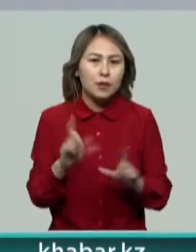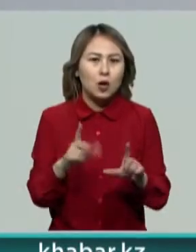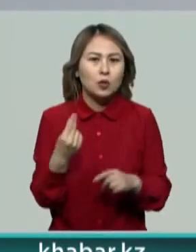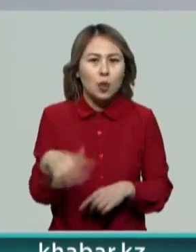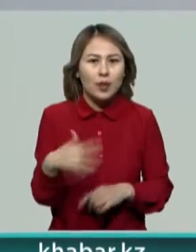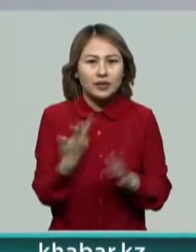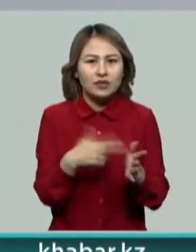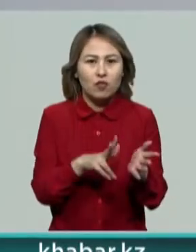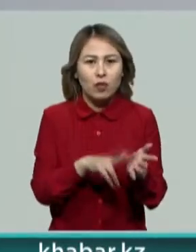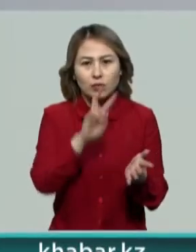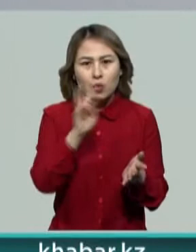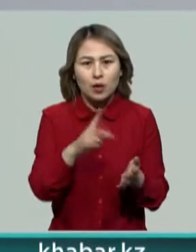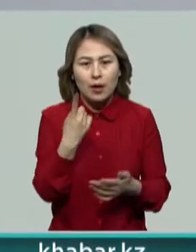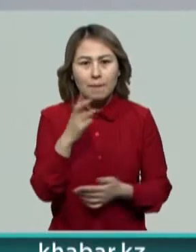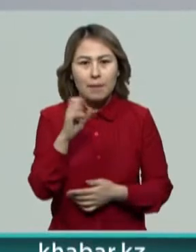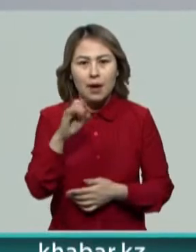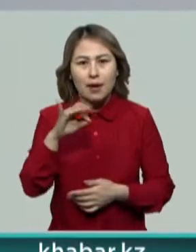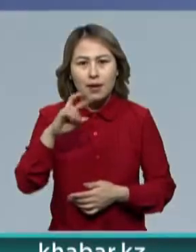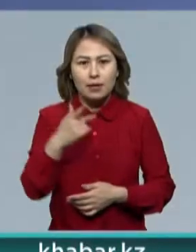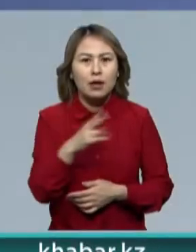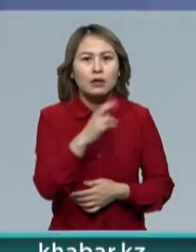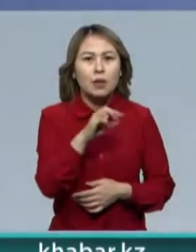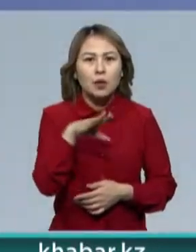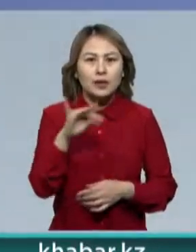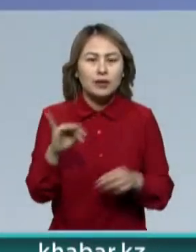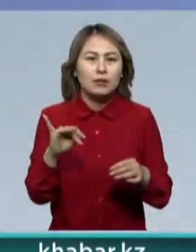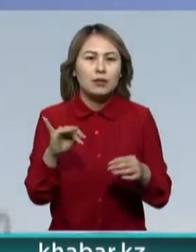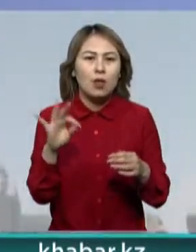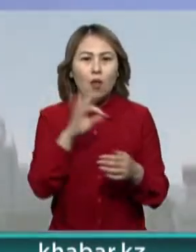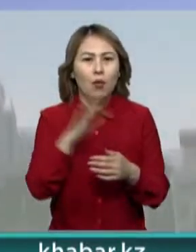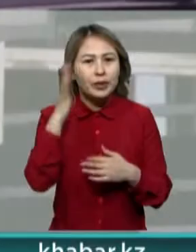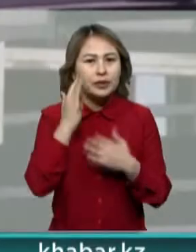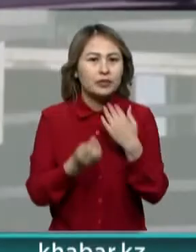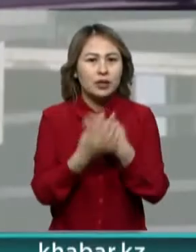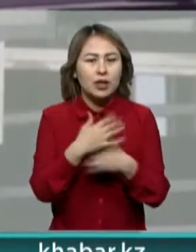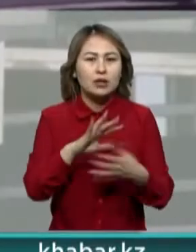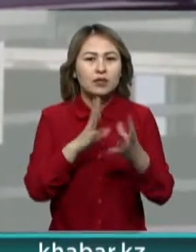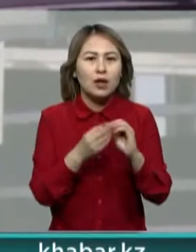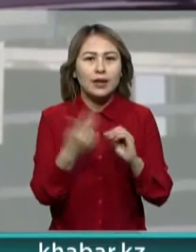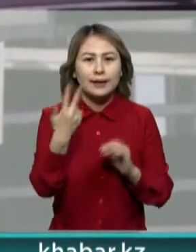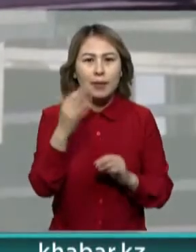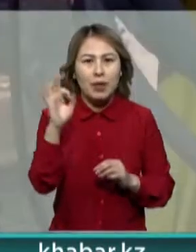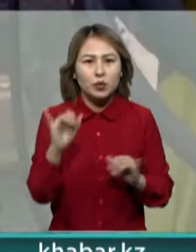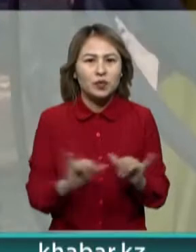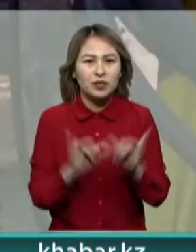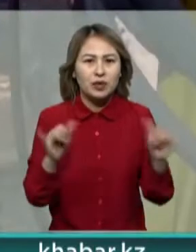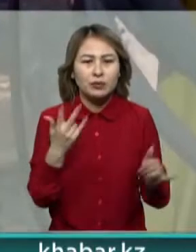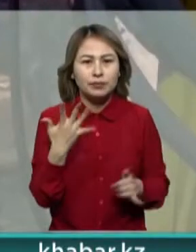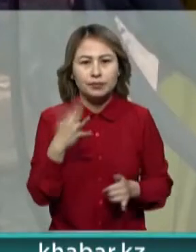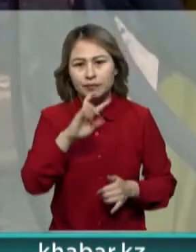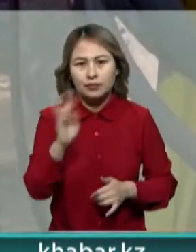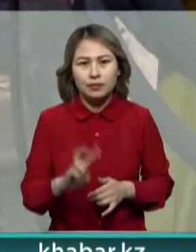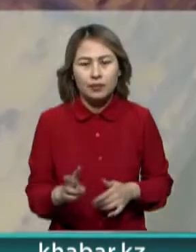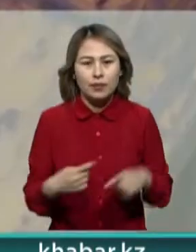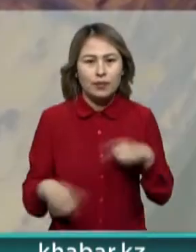қымбаттап, баррелі 38 долларға жетті. Ал WTI маркалы мұнайдың бағасы 3%-ке өсіп, барреліне 35